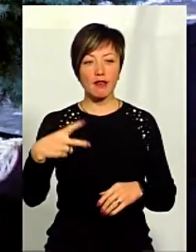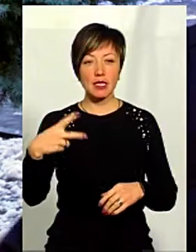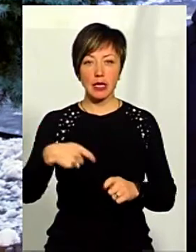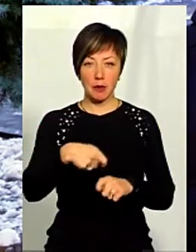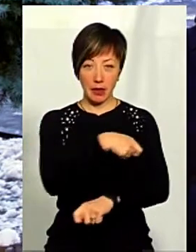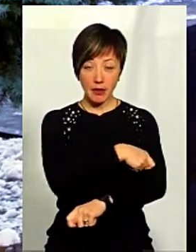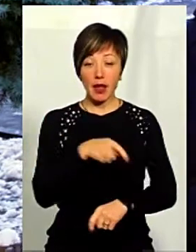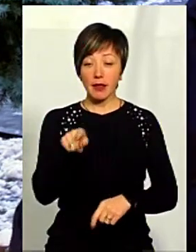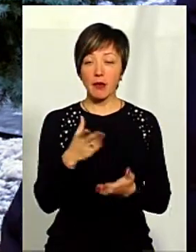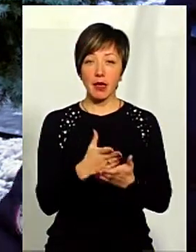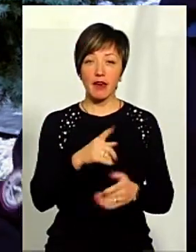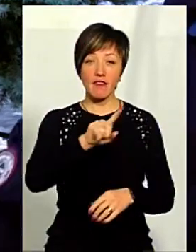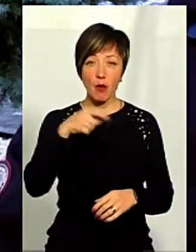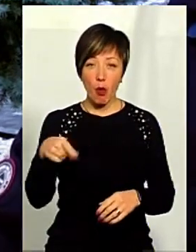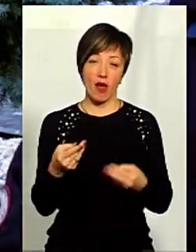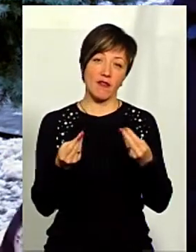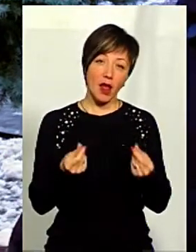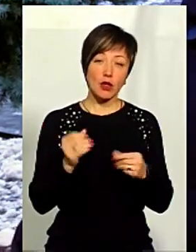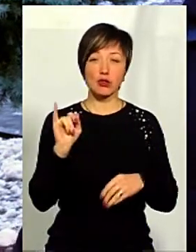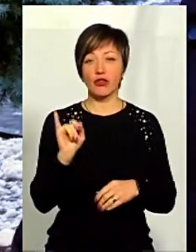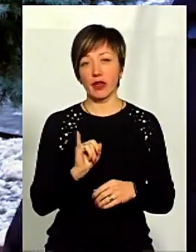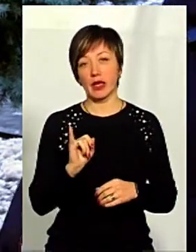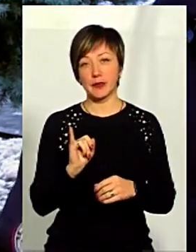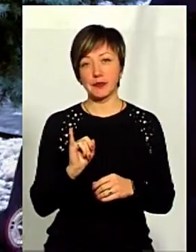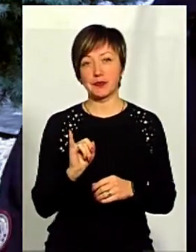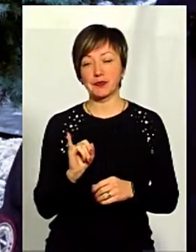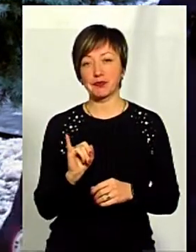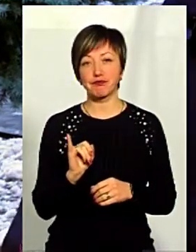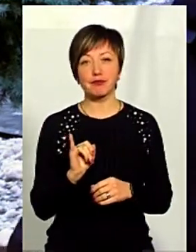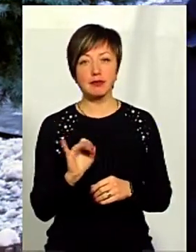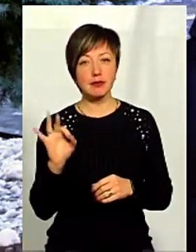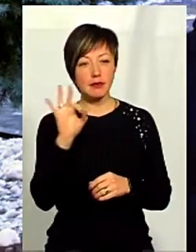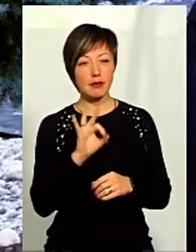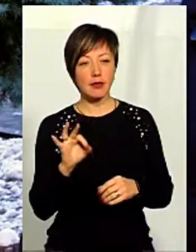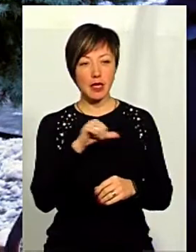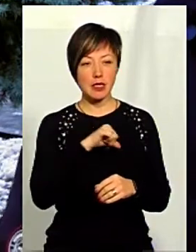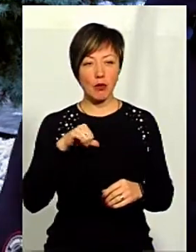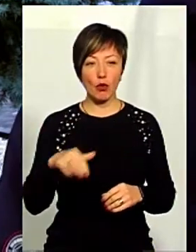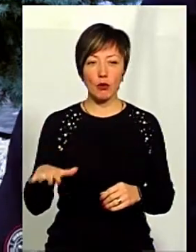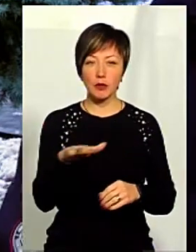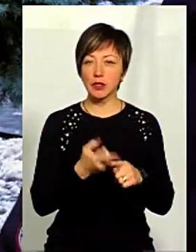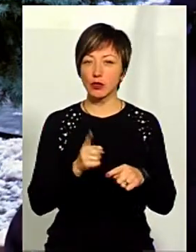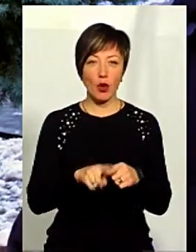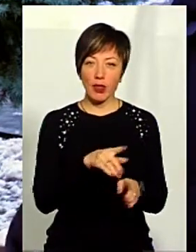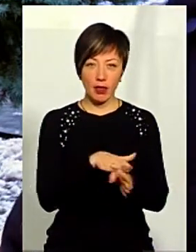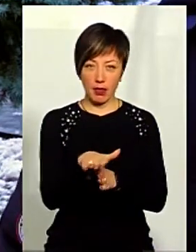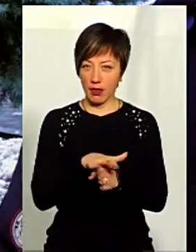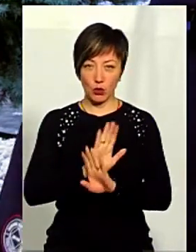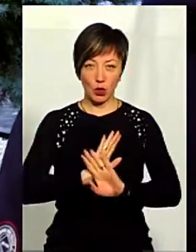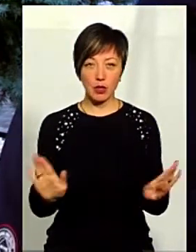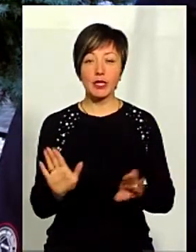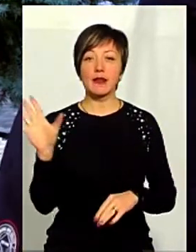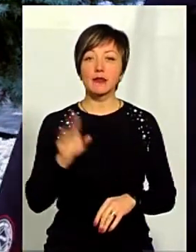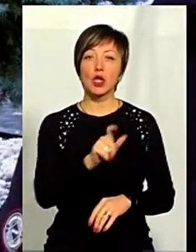Там, тобто, є певні вимоги і фінансові, і щодо самого приміщення, цього всього не дотримується. Ці всі